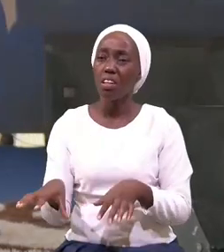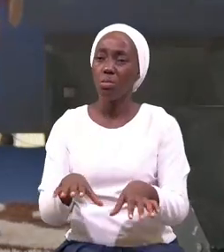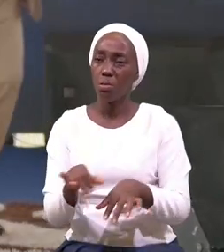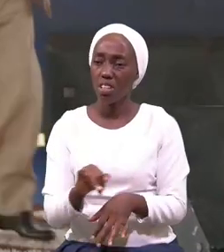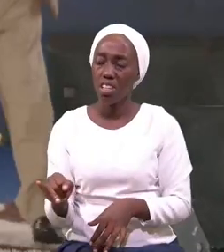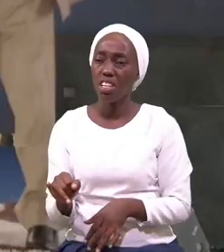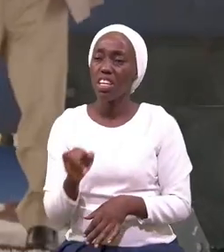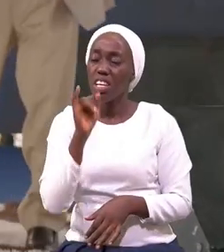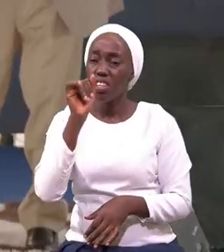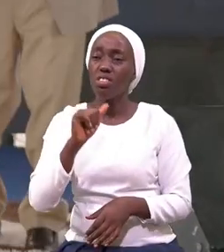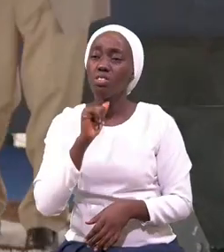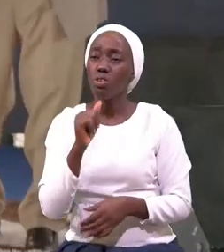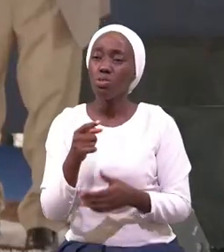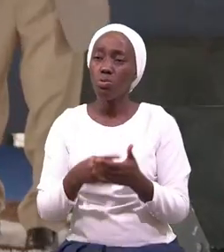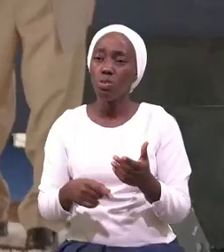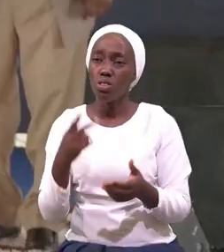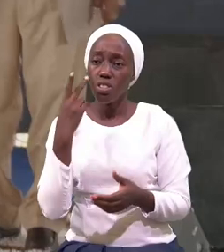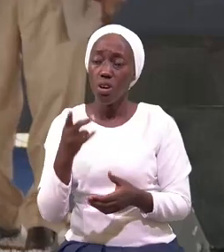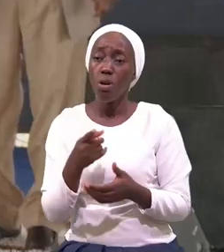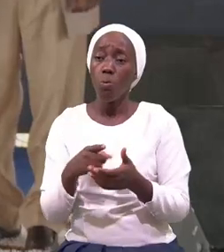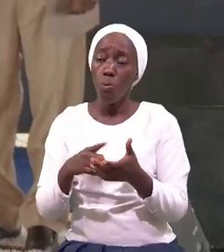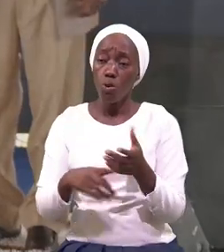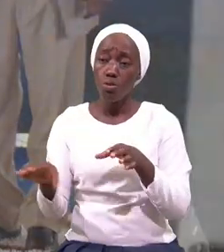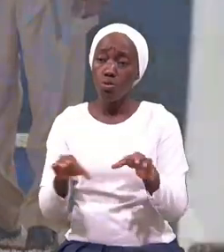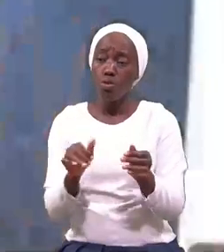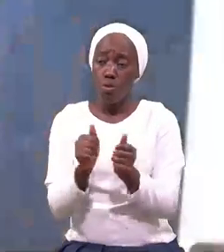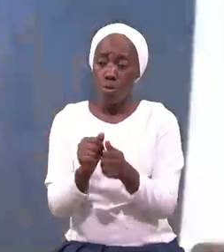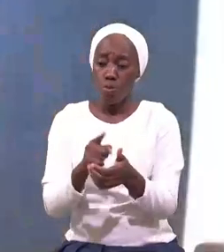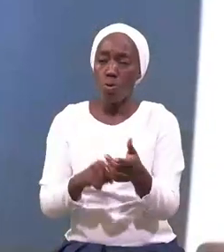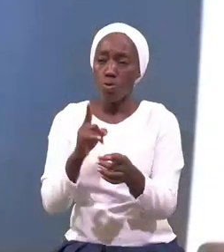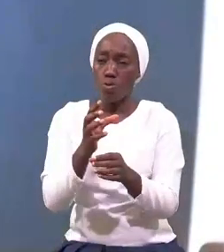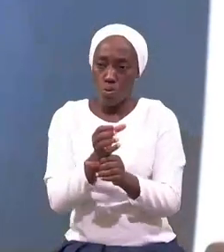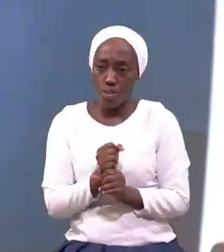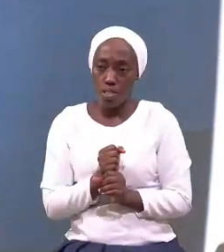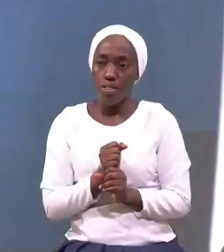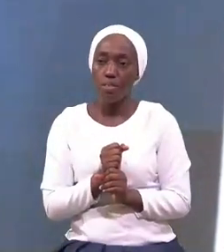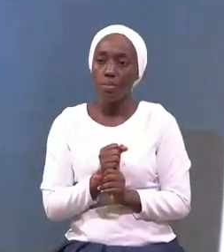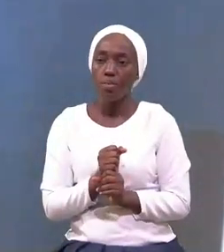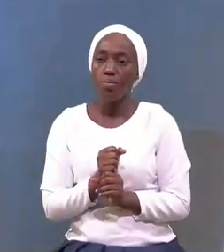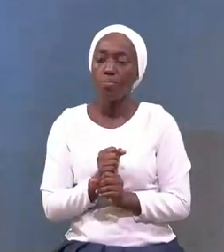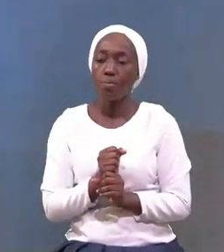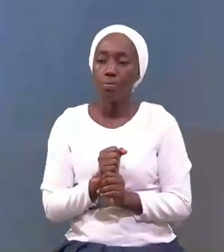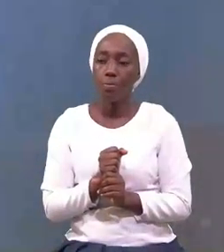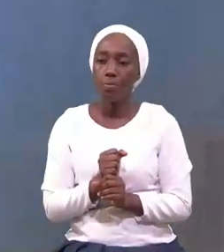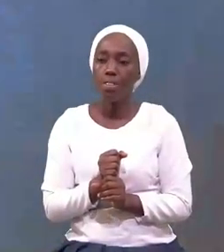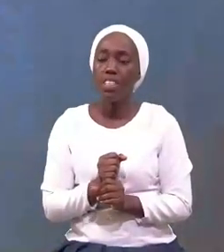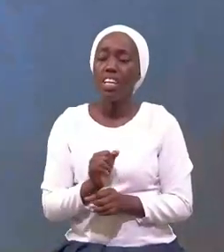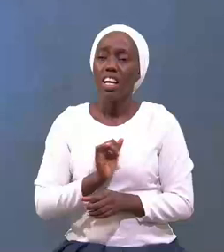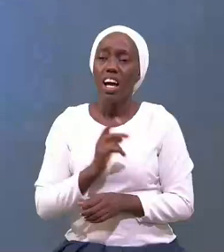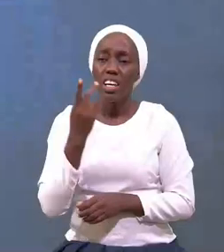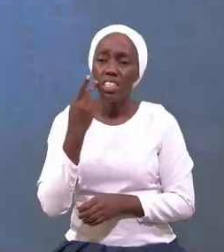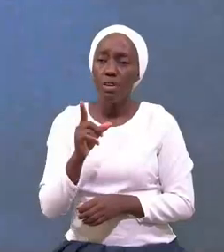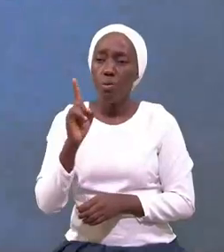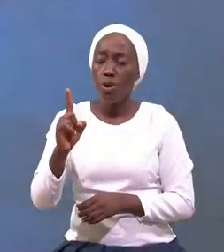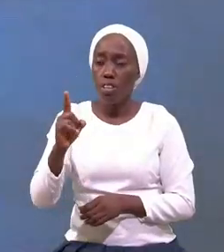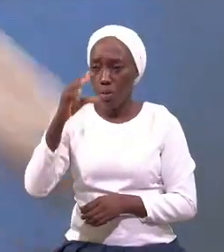Ce n'est pas ce que vous recevez, c'est ce que vous faites. C'est ce que vous faites de ce que vous avez reçu qui compte.